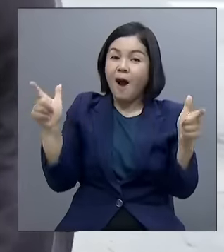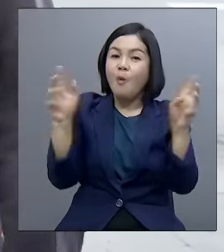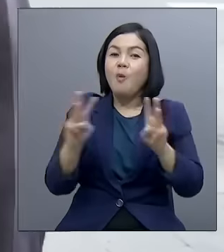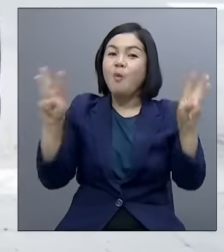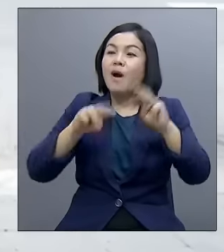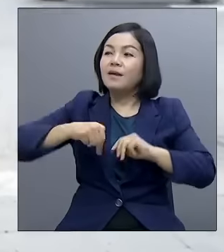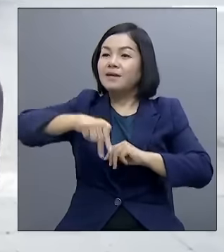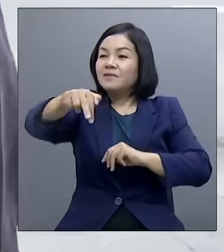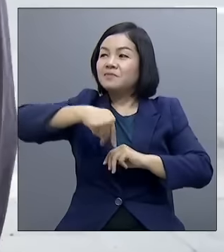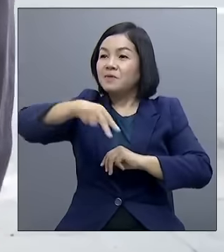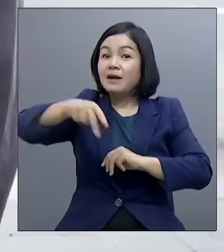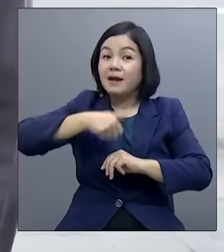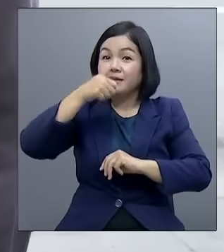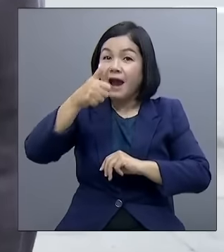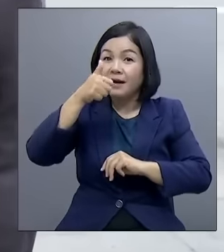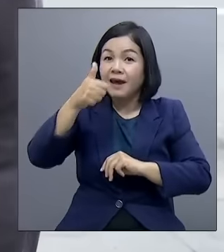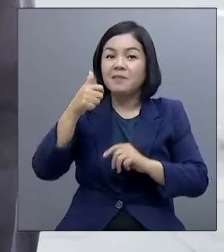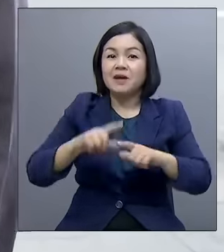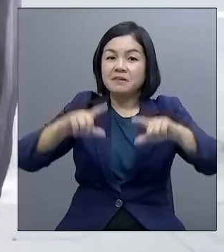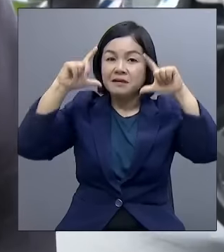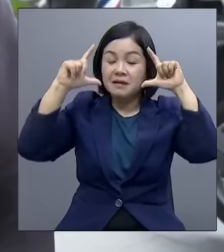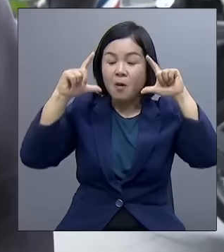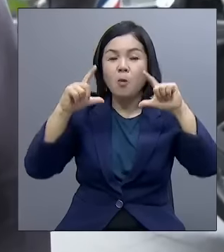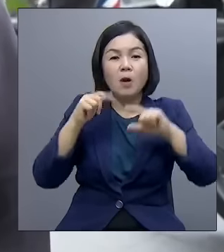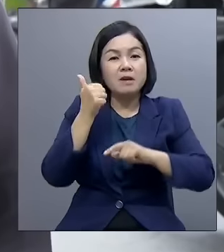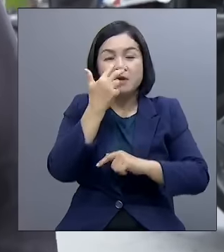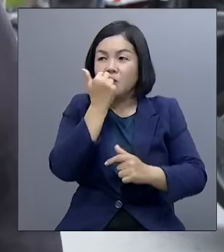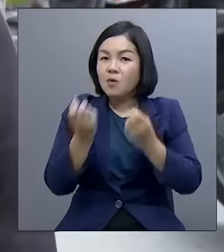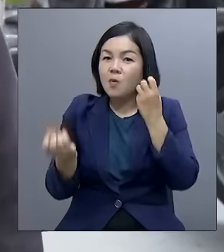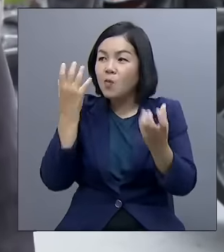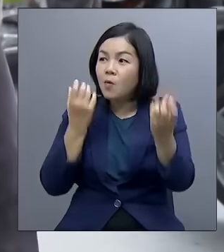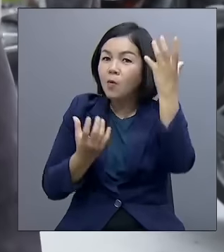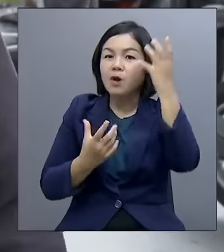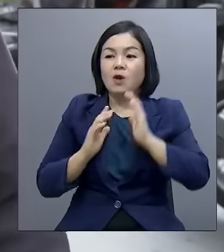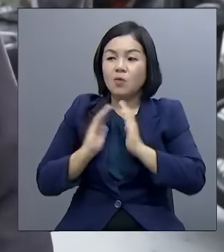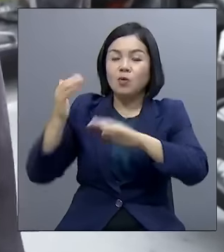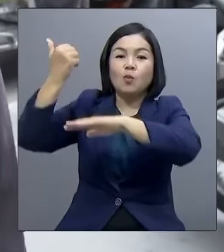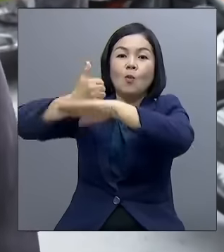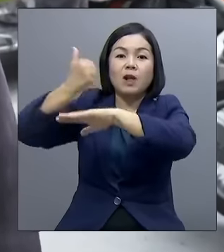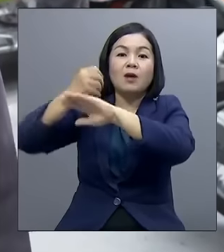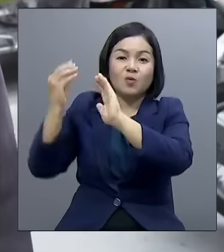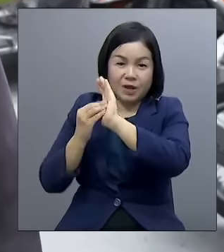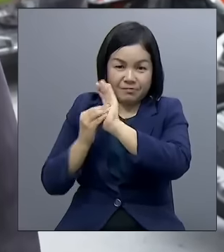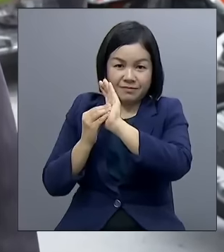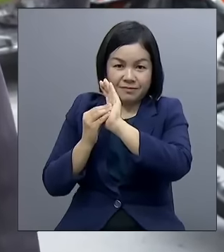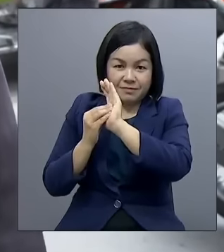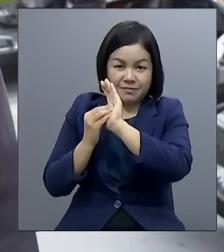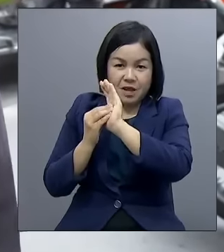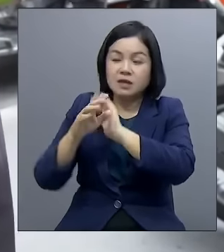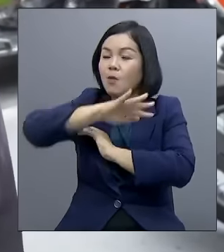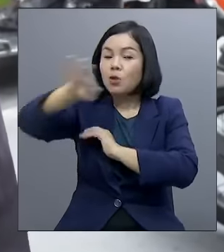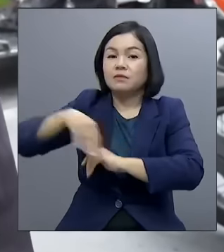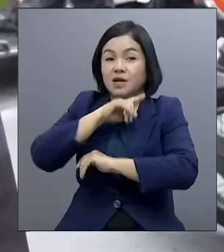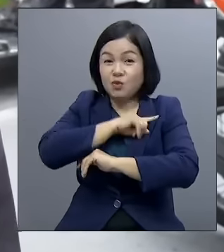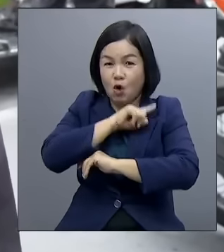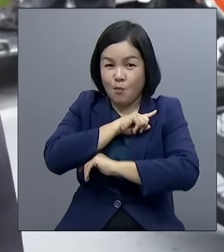ดวกอะไรเงี้ยครับมันเป็นทัศนียภาพดีอีกแบบนึงขอบคุณทางผู้ว่าอะไรนี่ครับที่เกี่ยวข้องนะครับผม